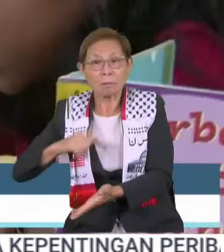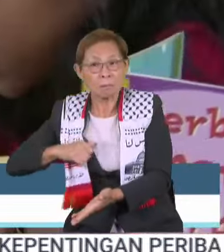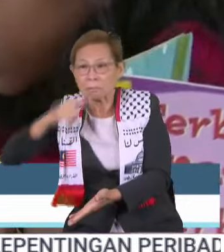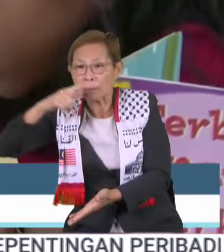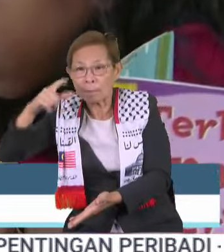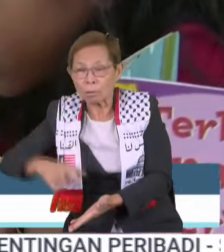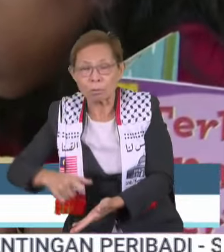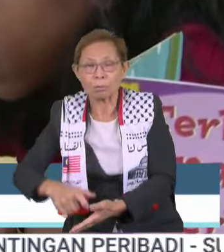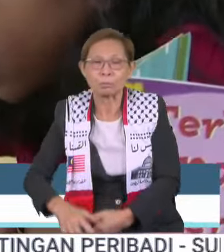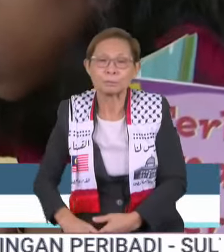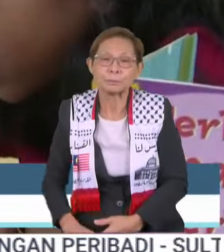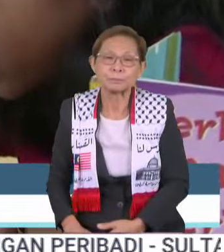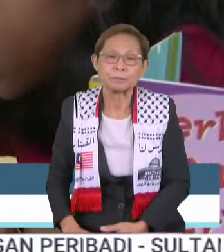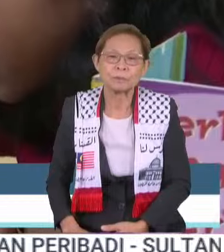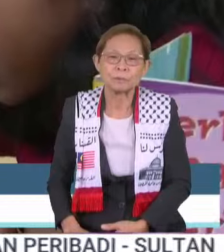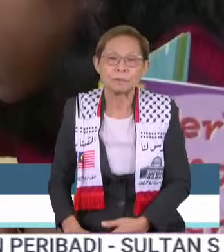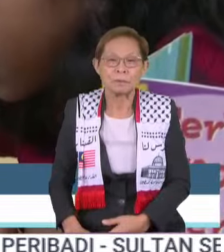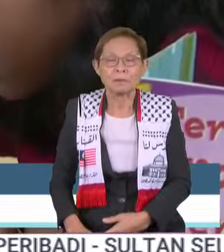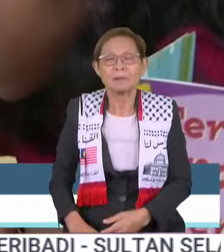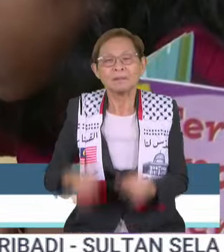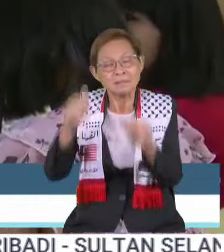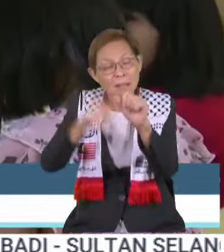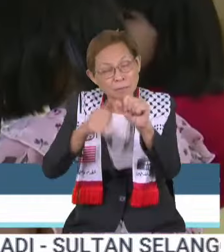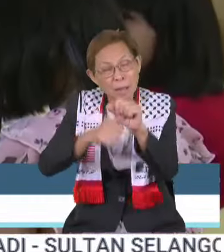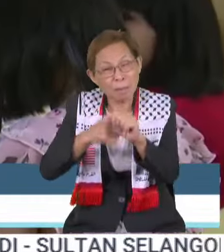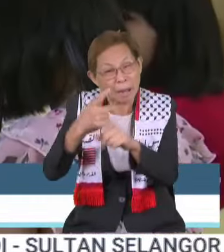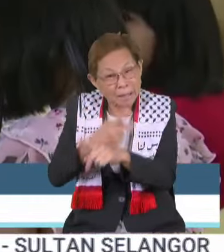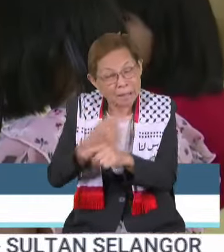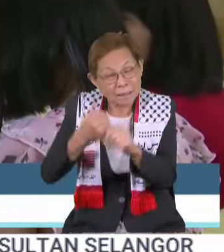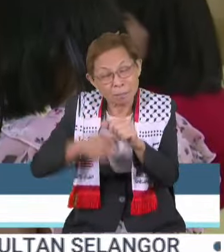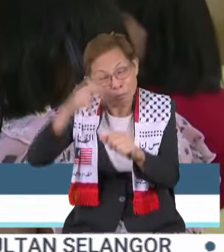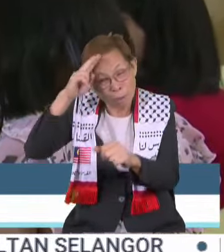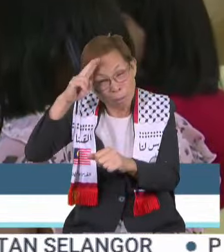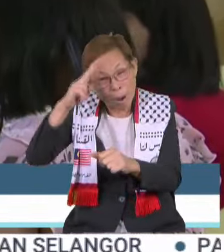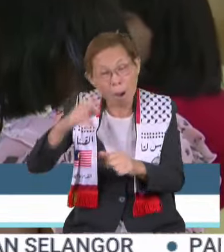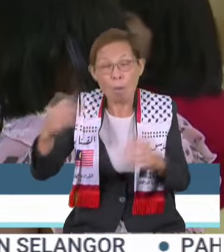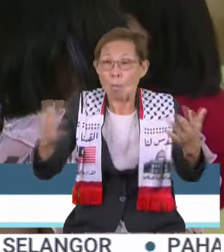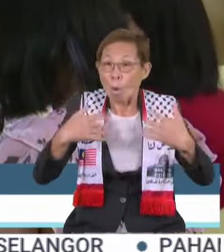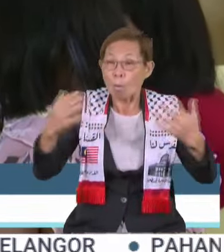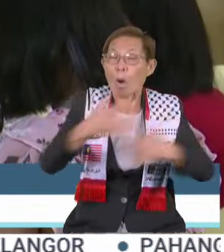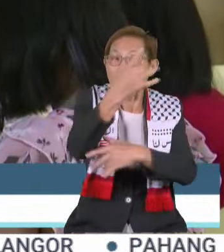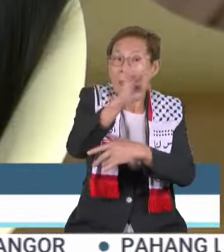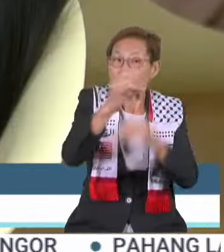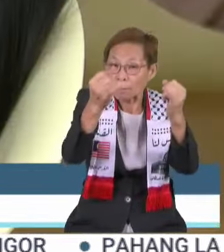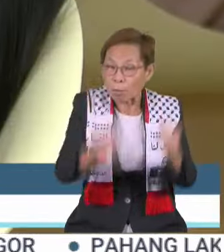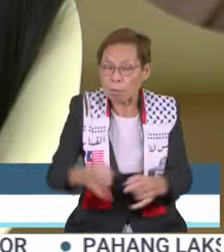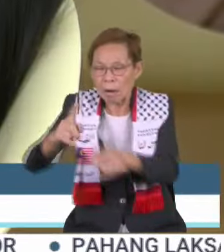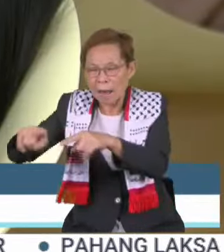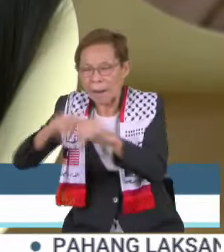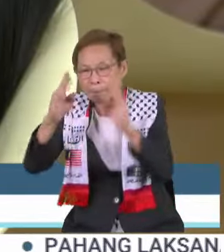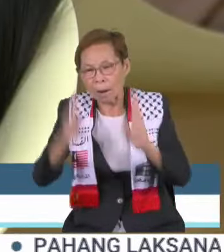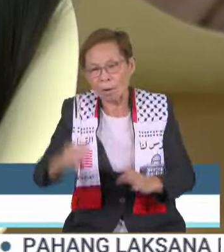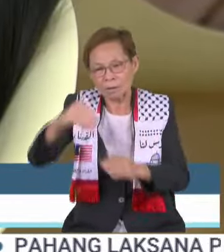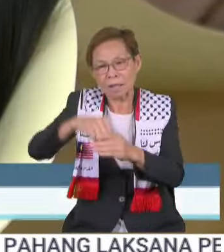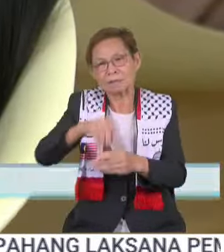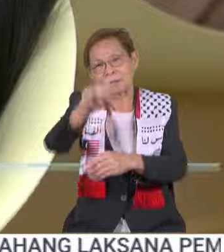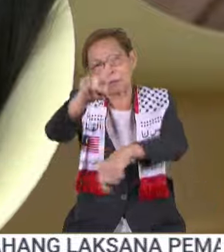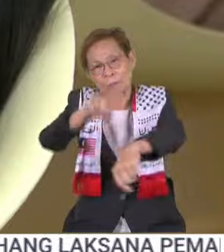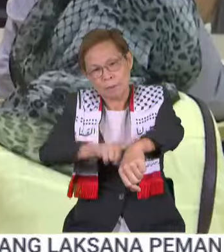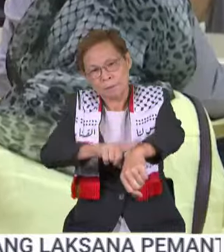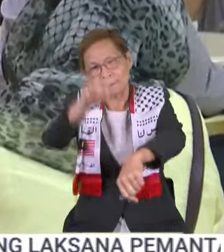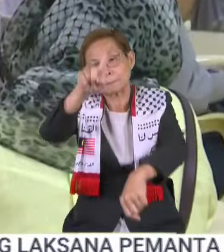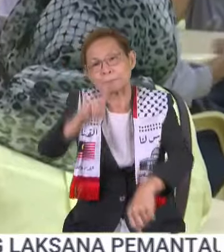kepada pengikut mereka. Setiap kali dianjurkan, kelab tersebut mendapat sambutan kira-kira 18 individu berbilang kaum dalam satu-satu